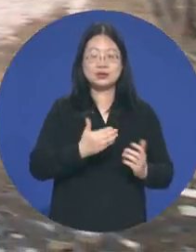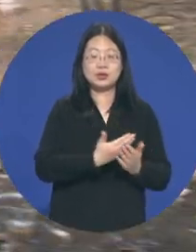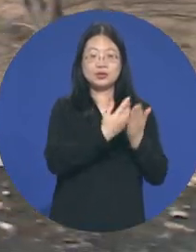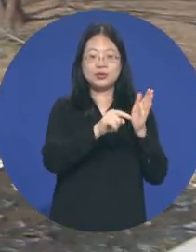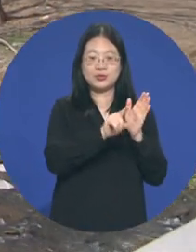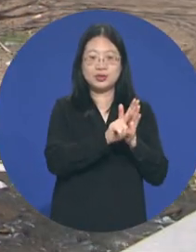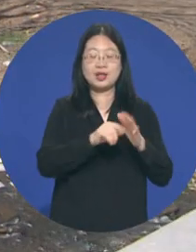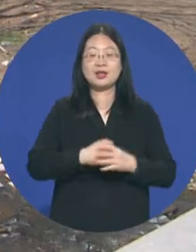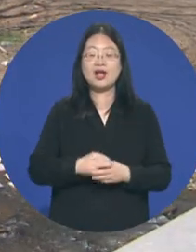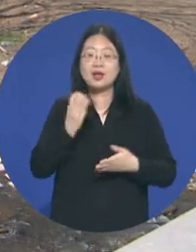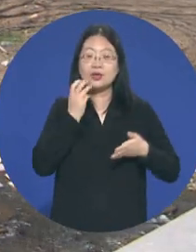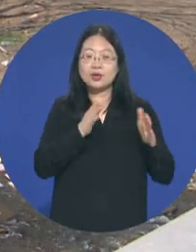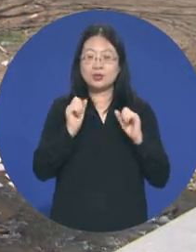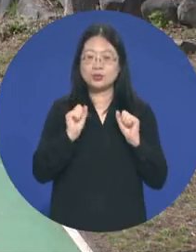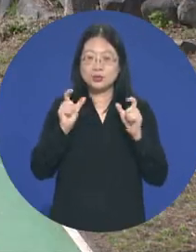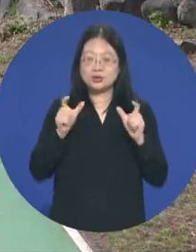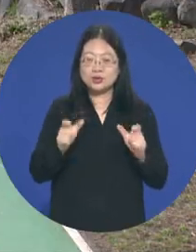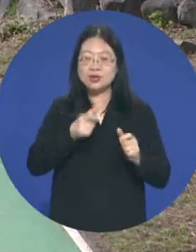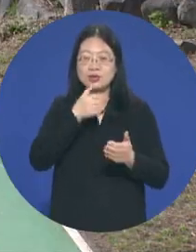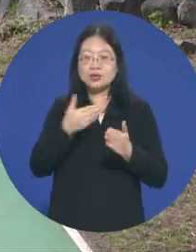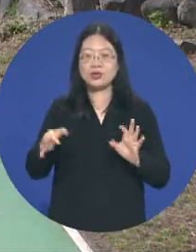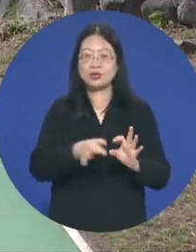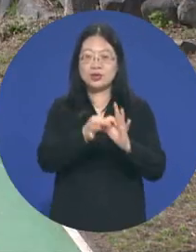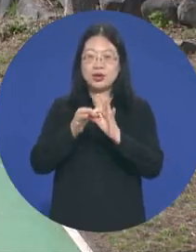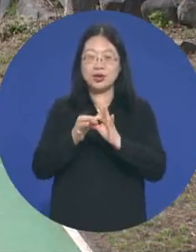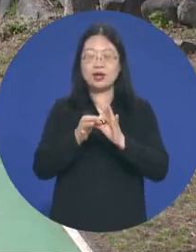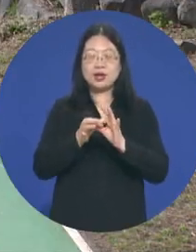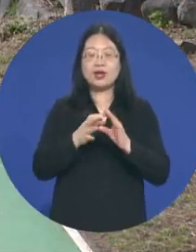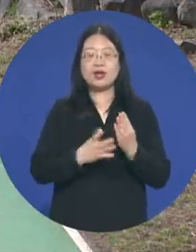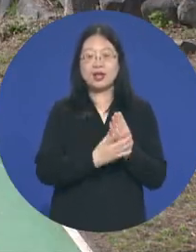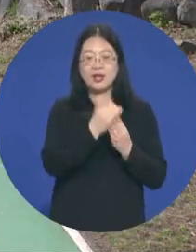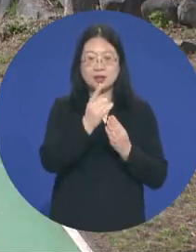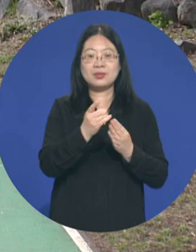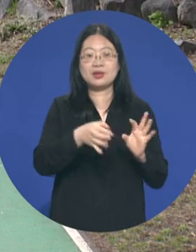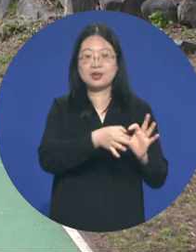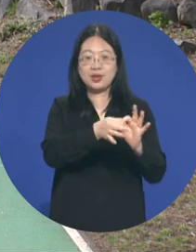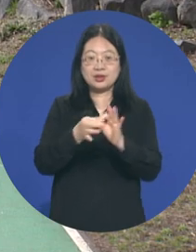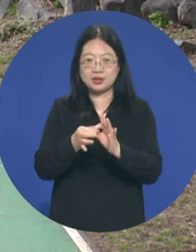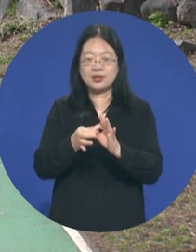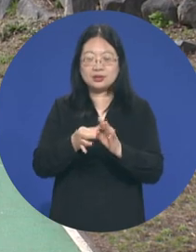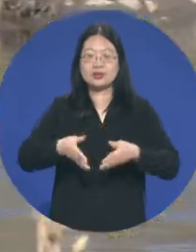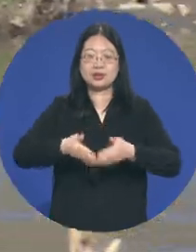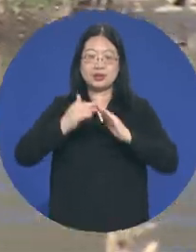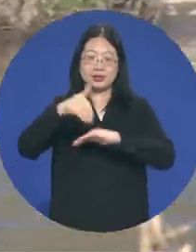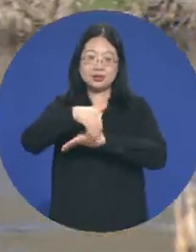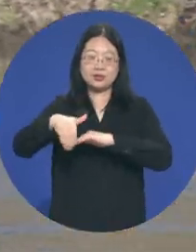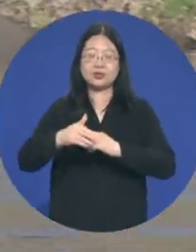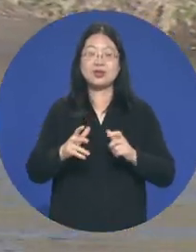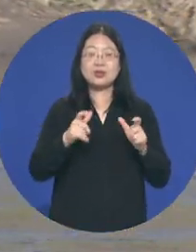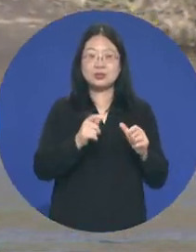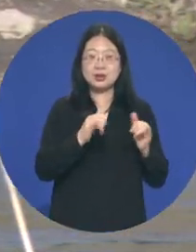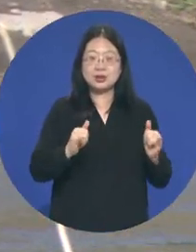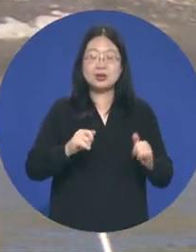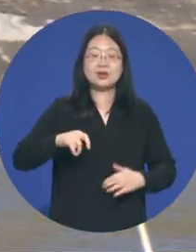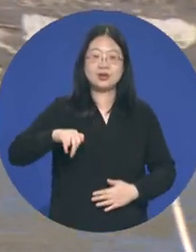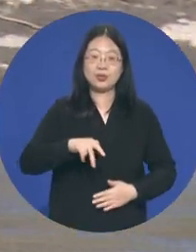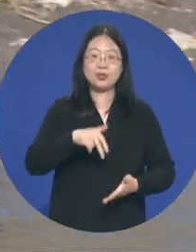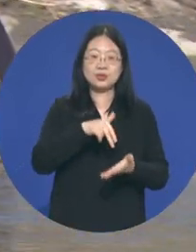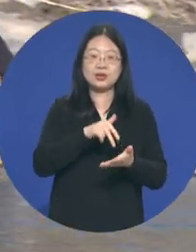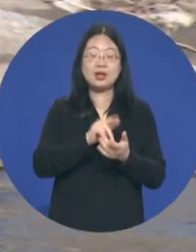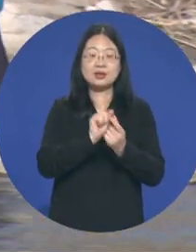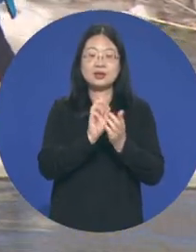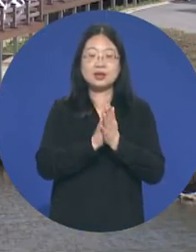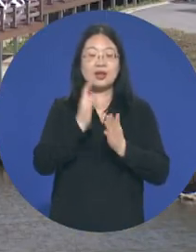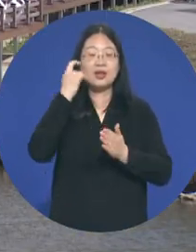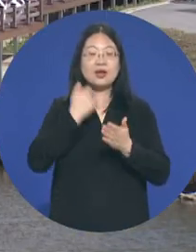경기 복부 지역 하천을 연결하는 경기 복부 일맥 3통 조성 사업을 추진합니다 도민들이 걷고 뛰며 직접